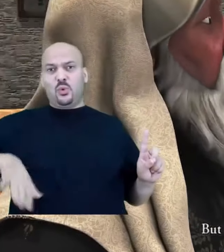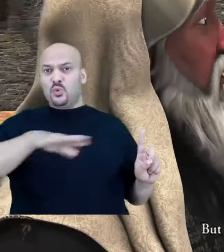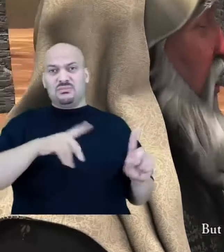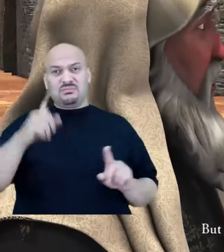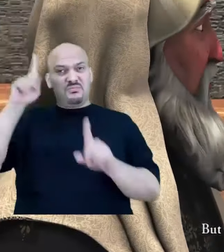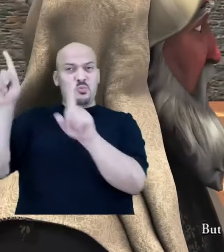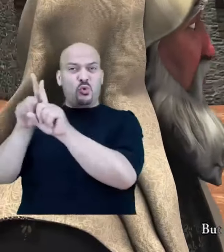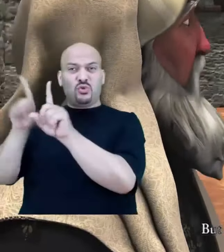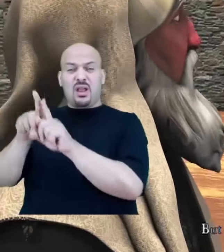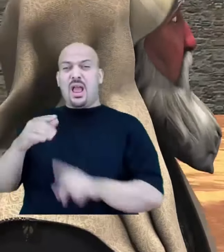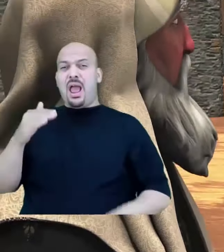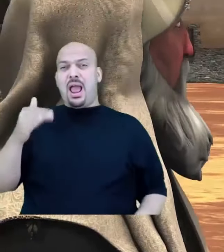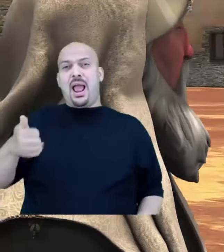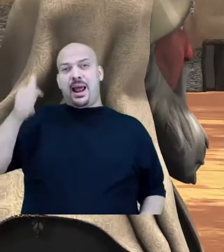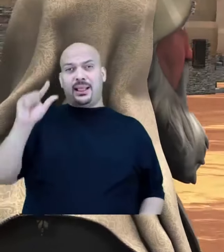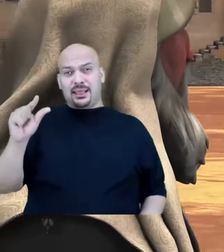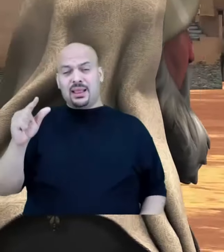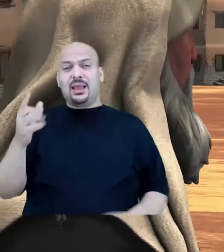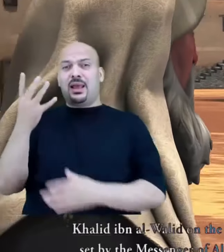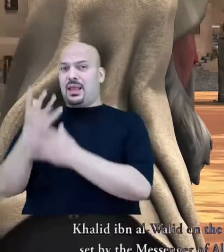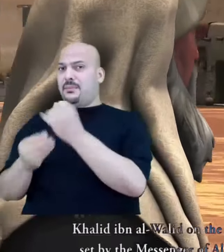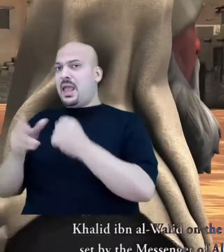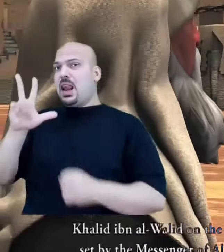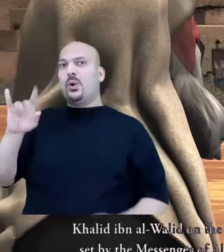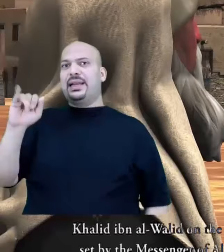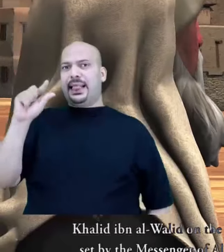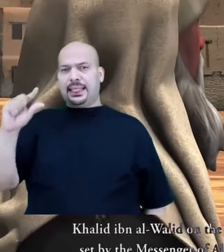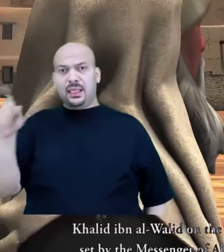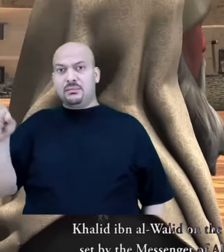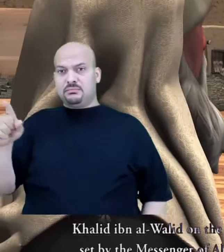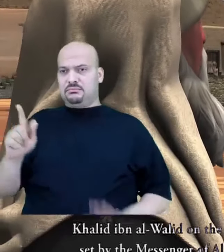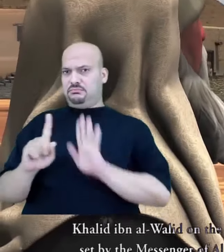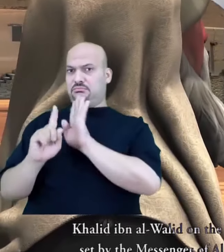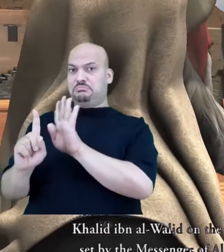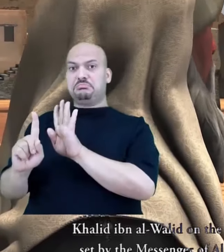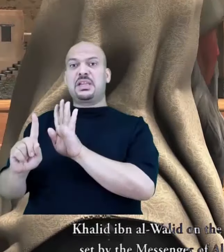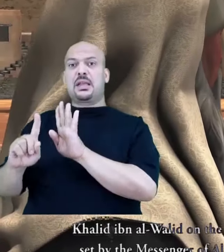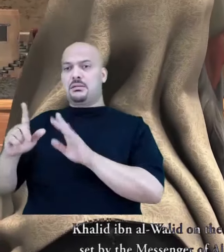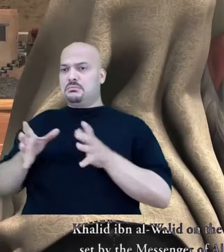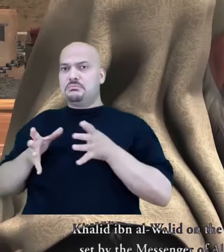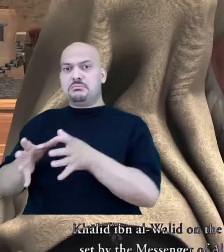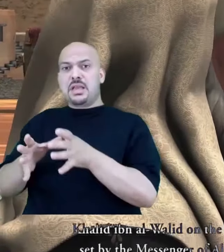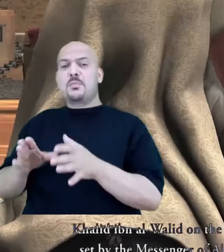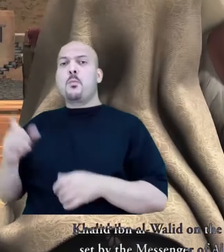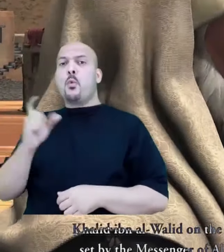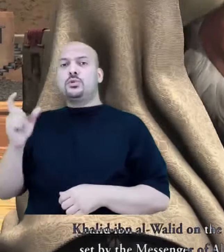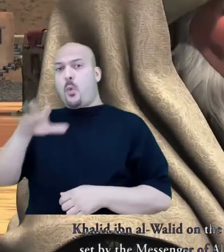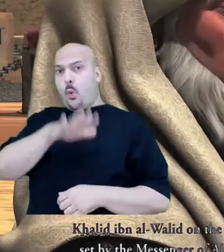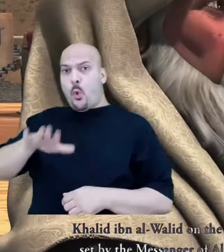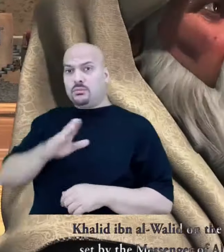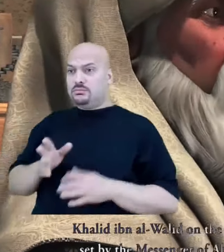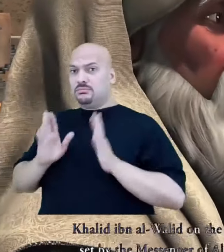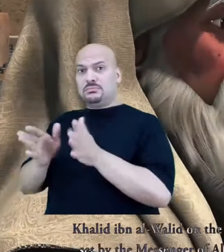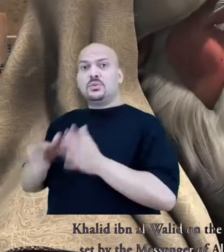قلوب المشركين. خالد بن الوليد على رأس كتيبة من